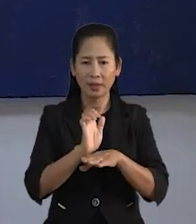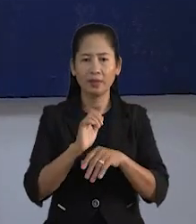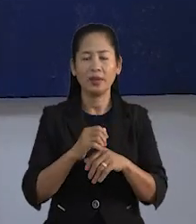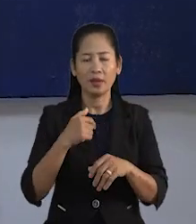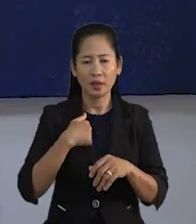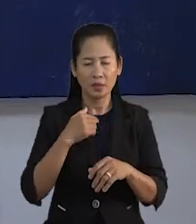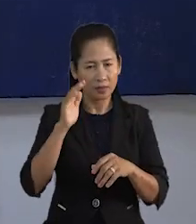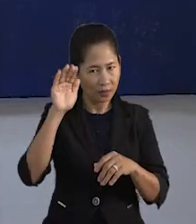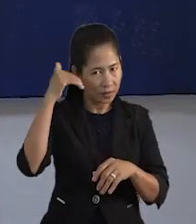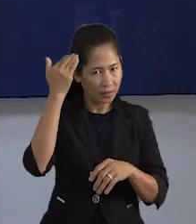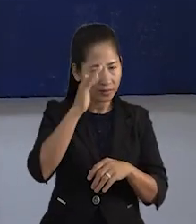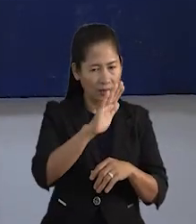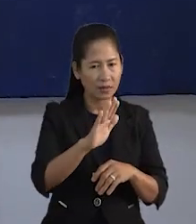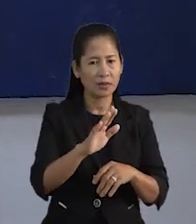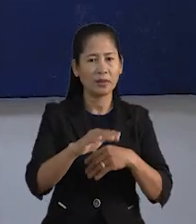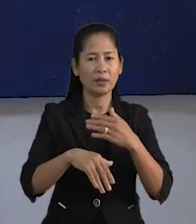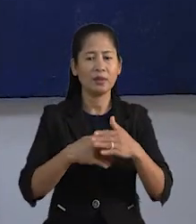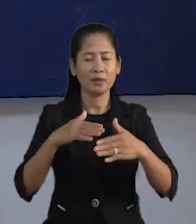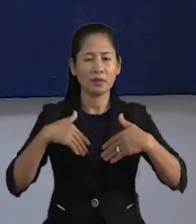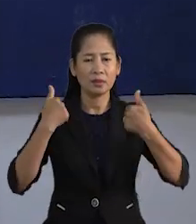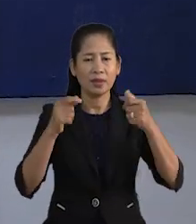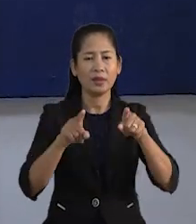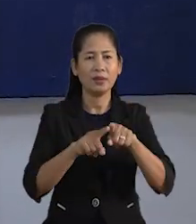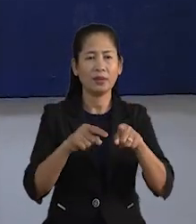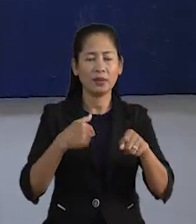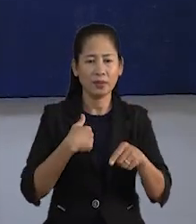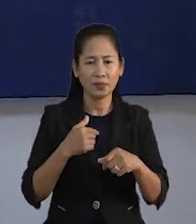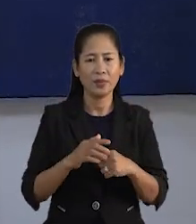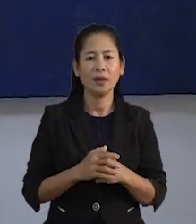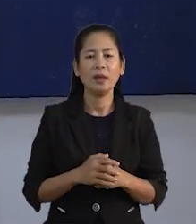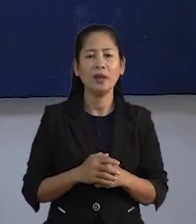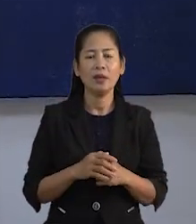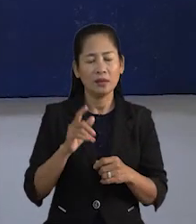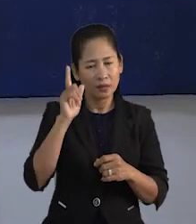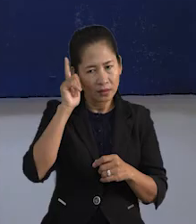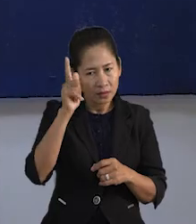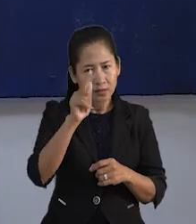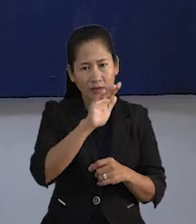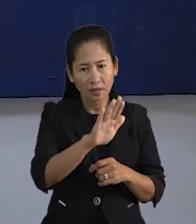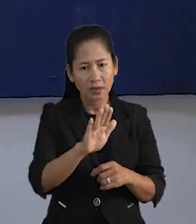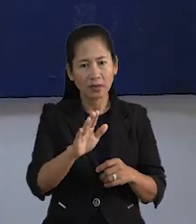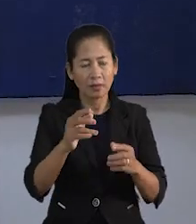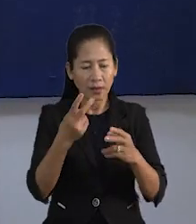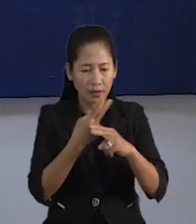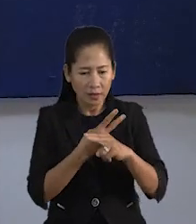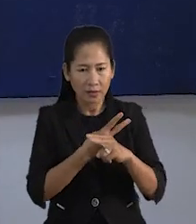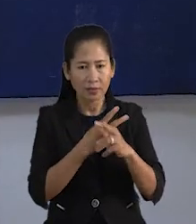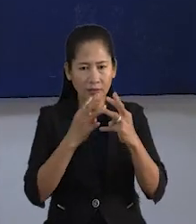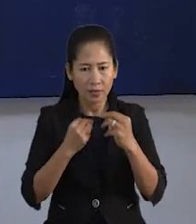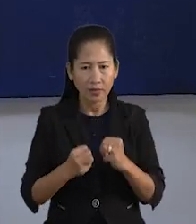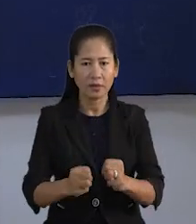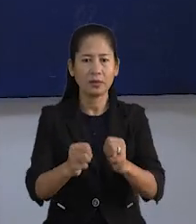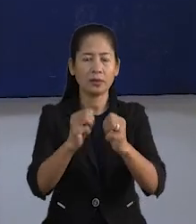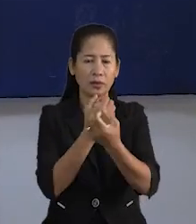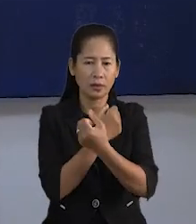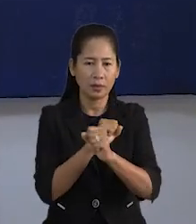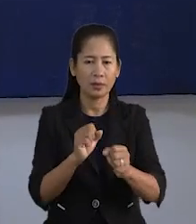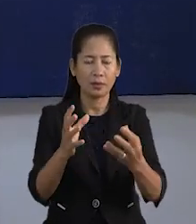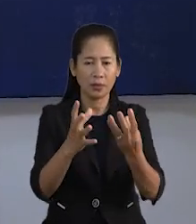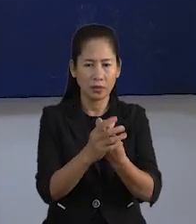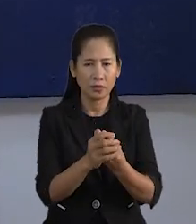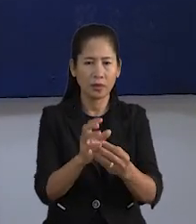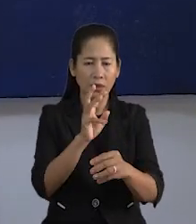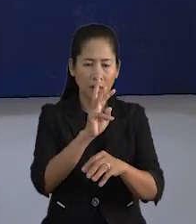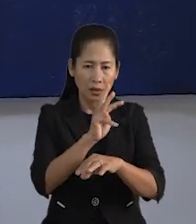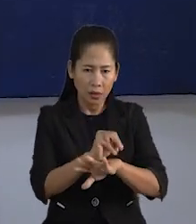ហើយលោកគ្រូក៏សង្ឃឹមថាកូនទាំងអស់គ្នាសុខសប្បាយដូចជាលោកគ្រូដែរដែលជឿជាក់ថាកូនបានអនុវត្តតាមវិធានការសុខភាពមួយចំនួន